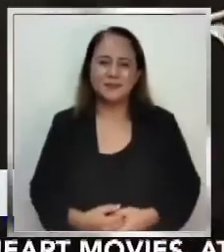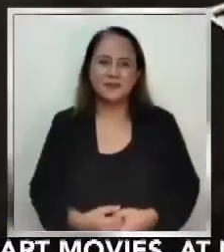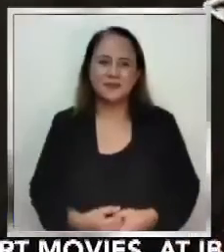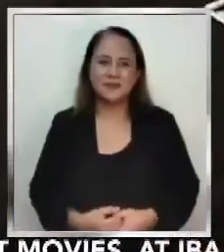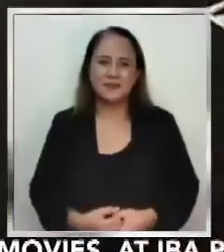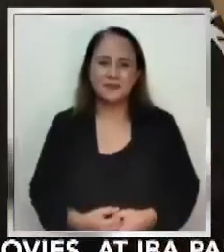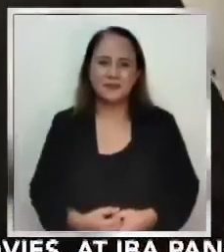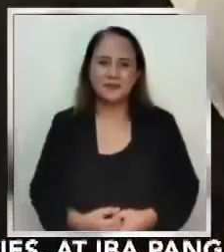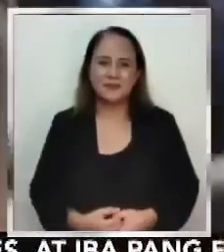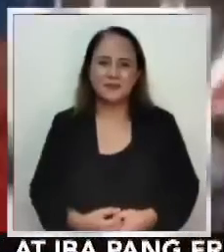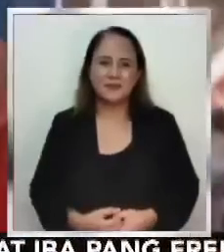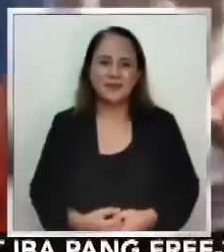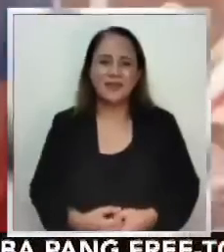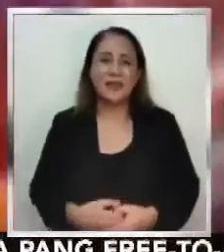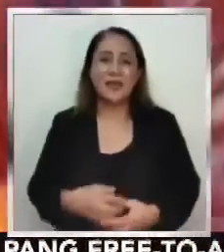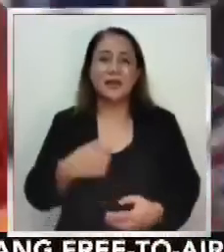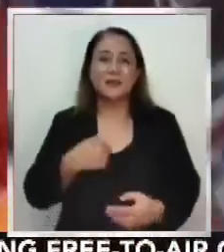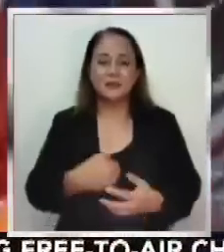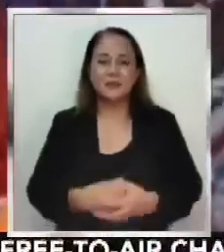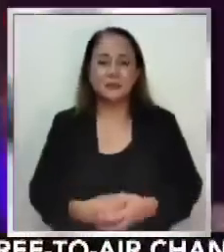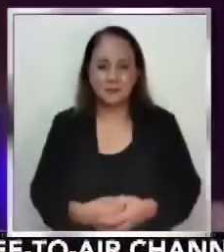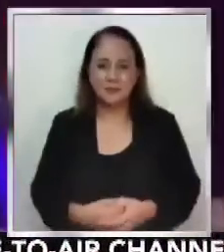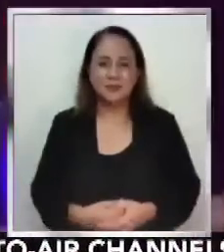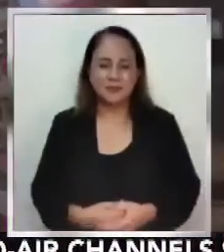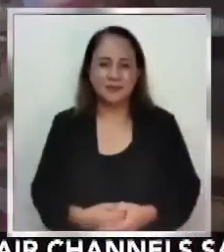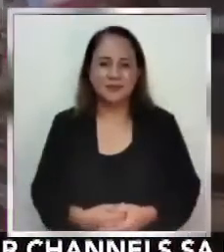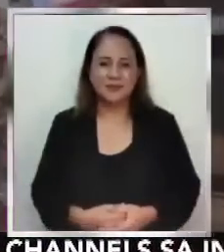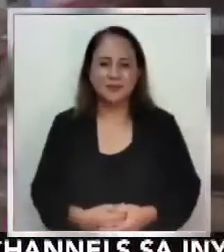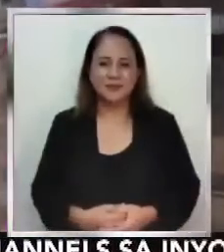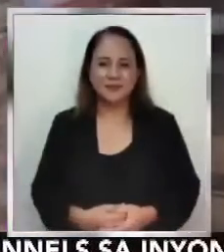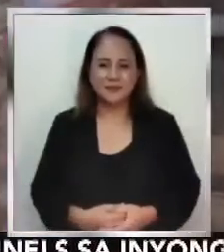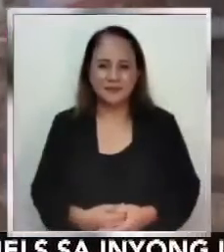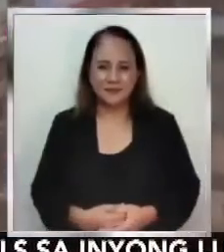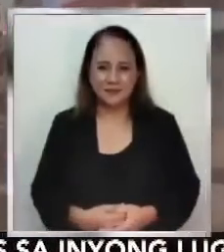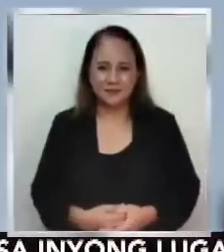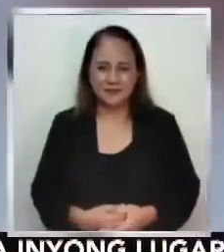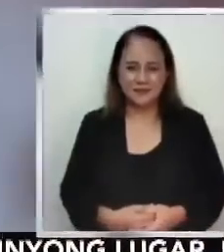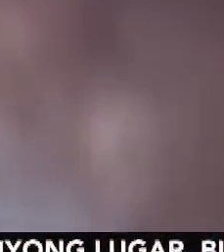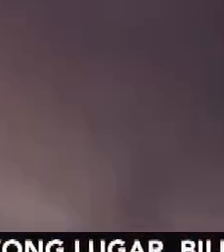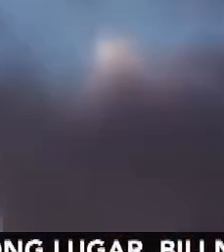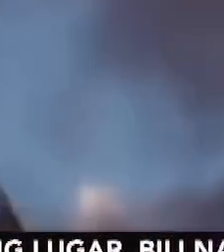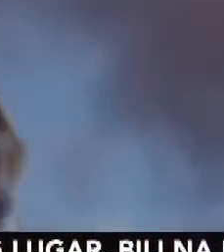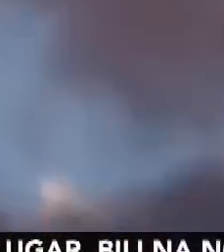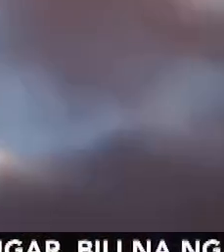It will be in 2023. Cata, Tibayan, updated sa showbiz happenings.